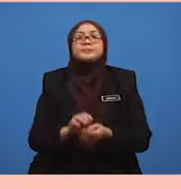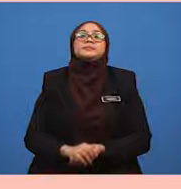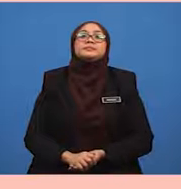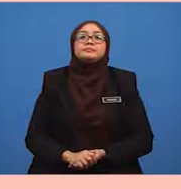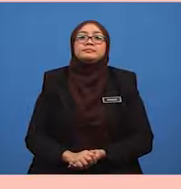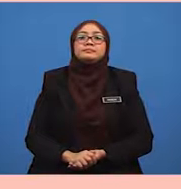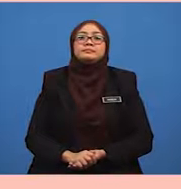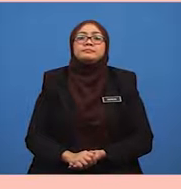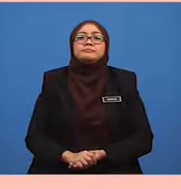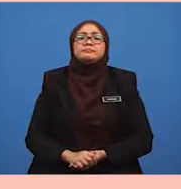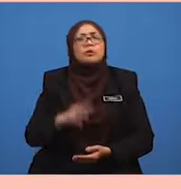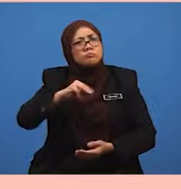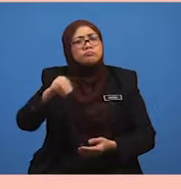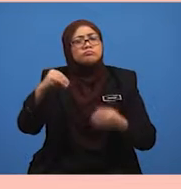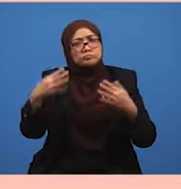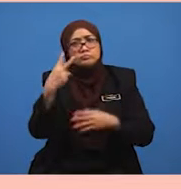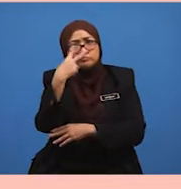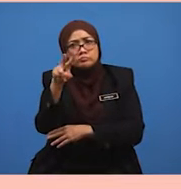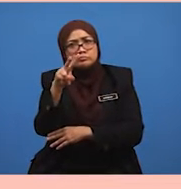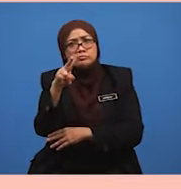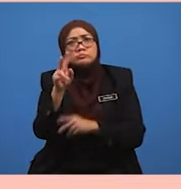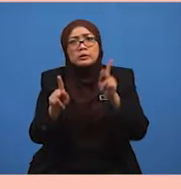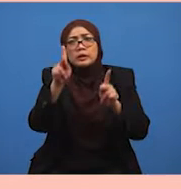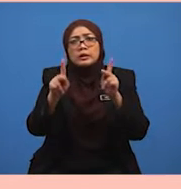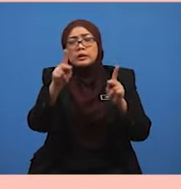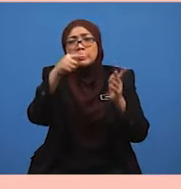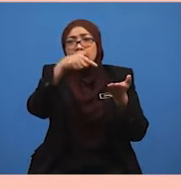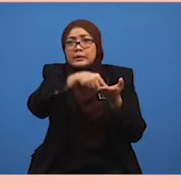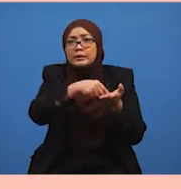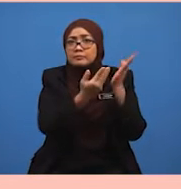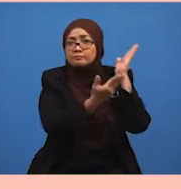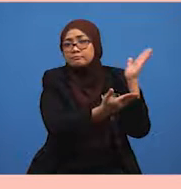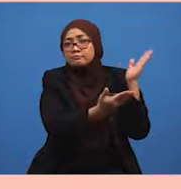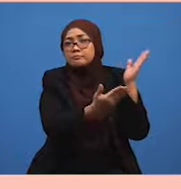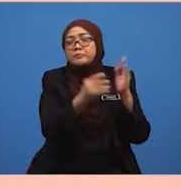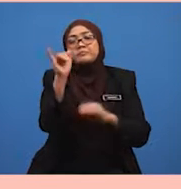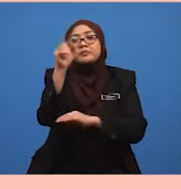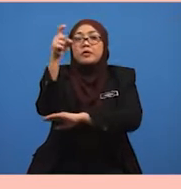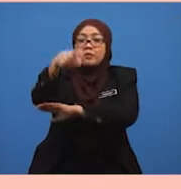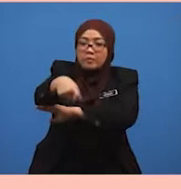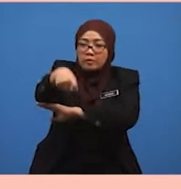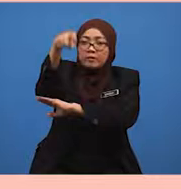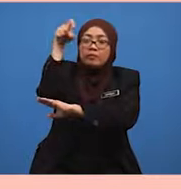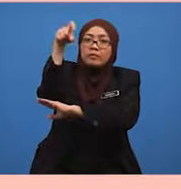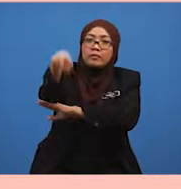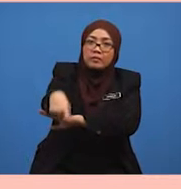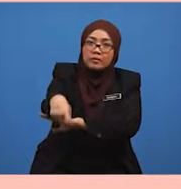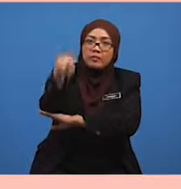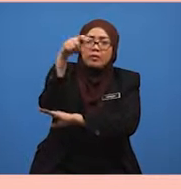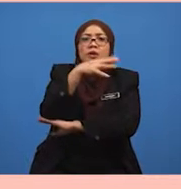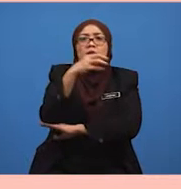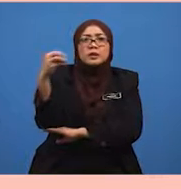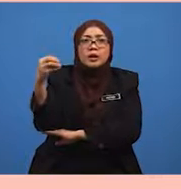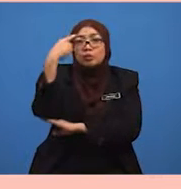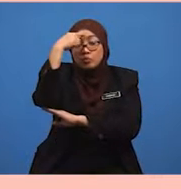melihat kenderaan ini? Ini ialah crane dan fungsinya ialah mengangkat berat